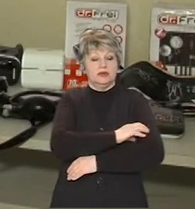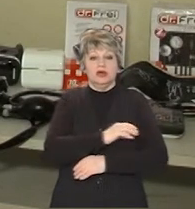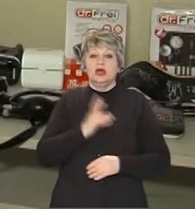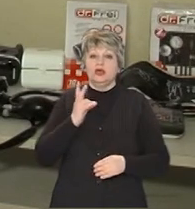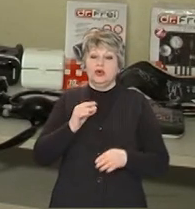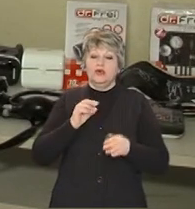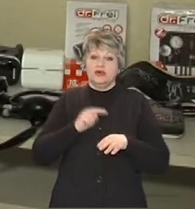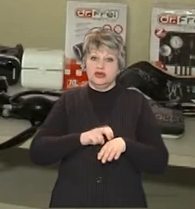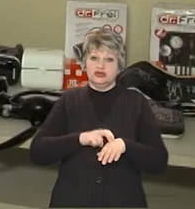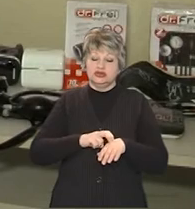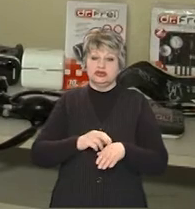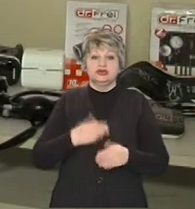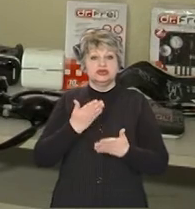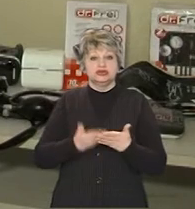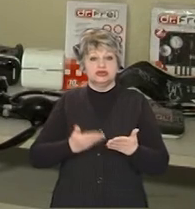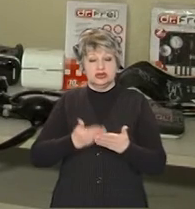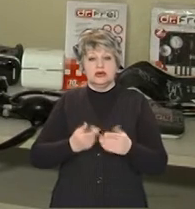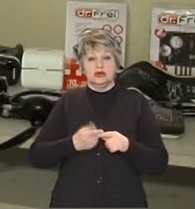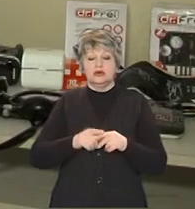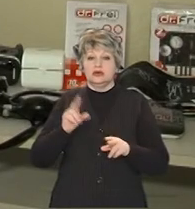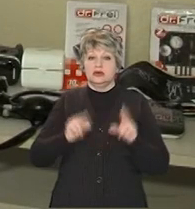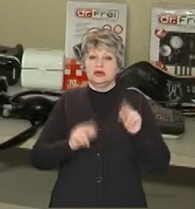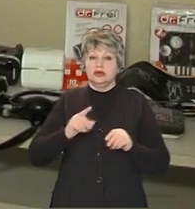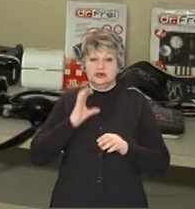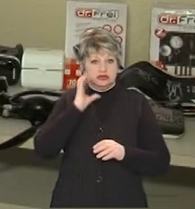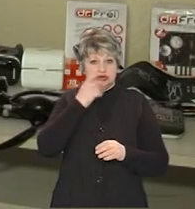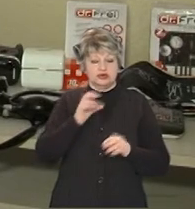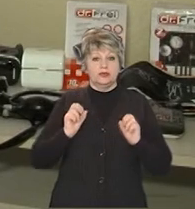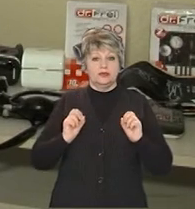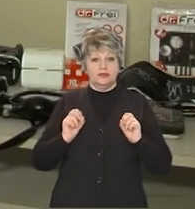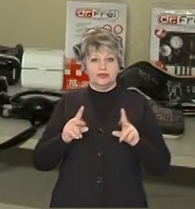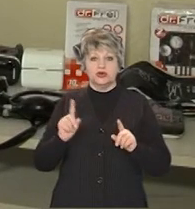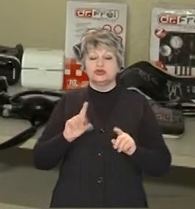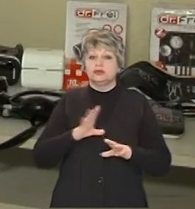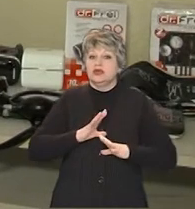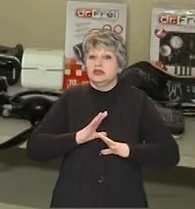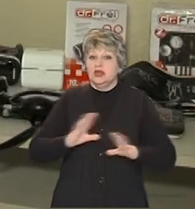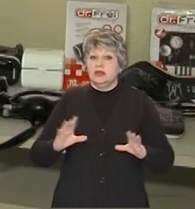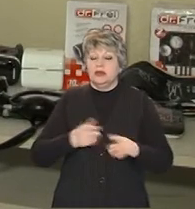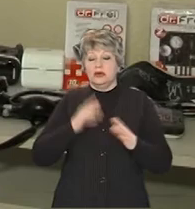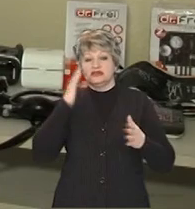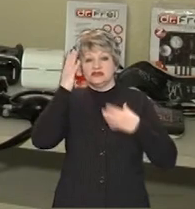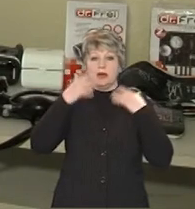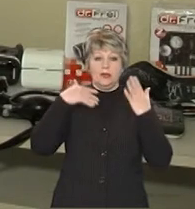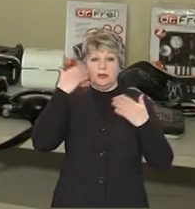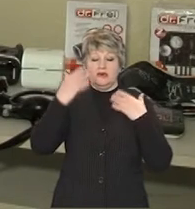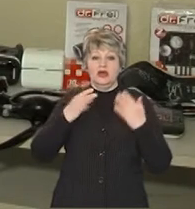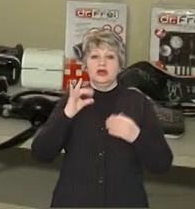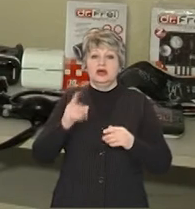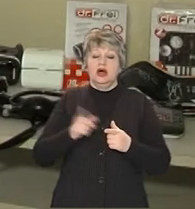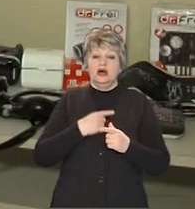тиском. Однак лікарі вважають ці коливання серйозною небезпекою. Втім, щоб не провокувати